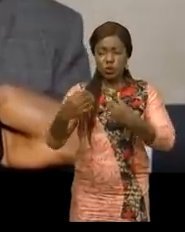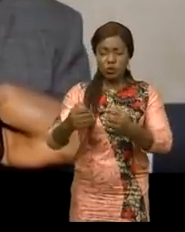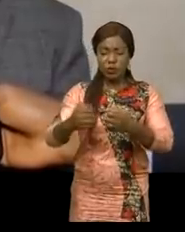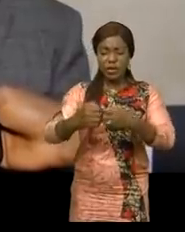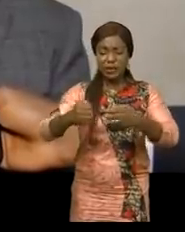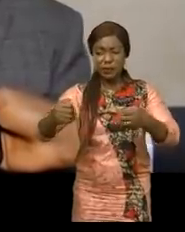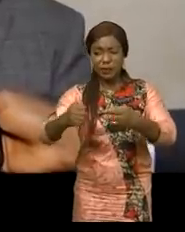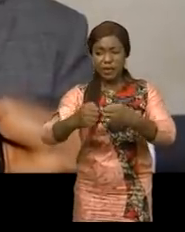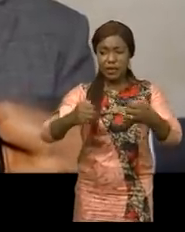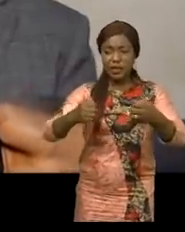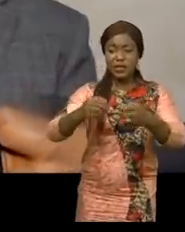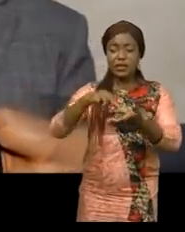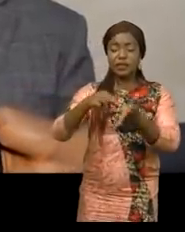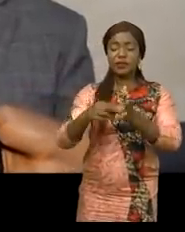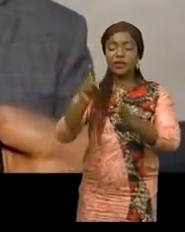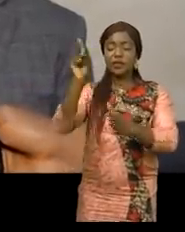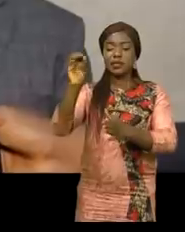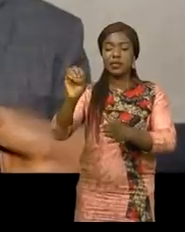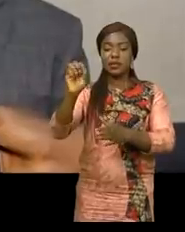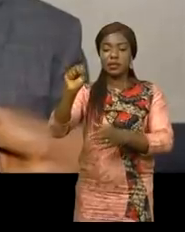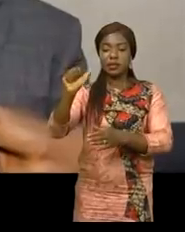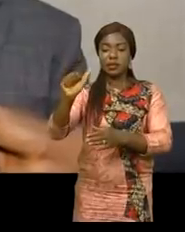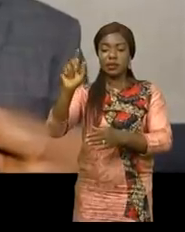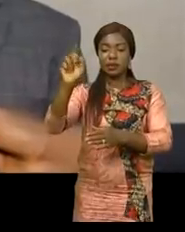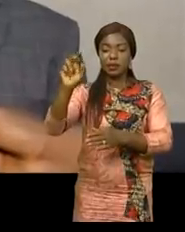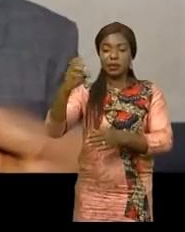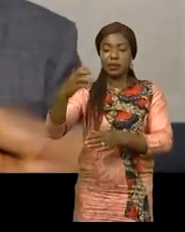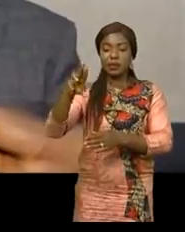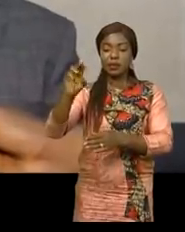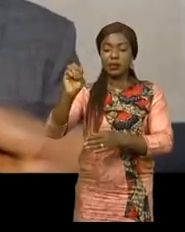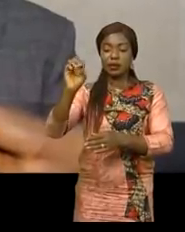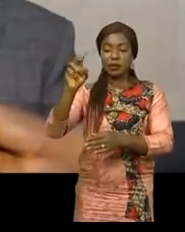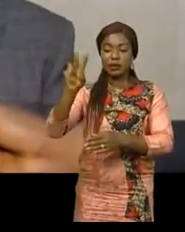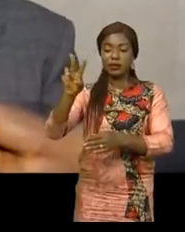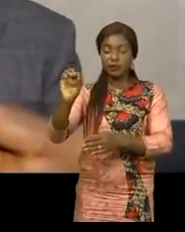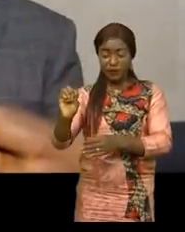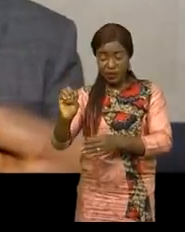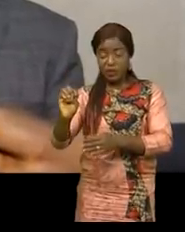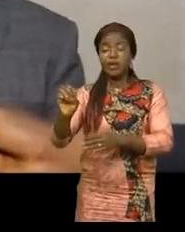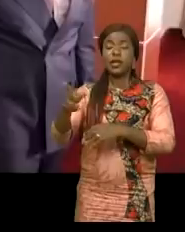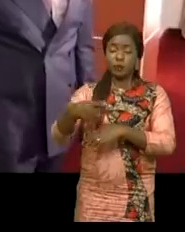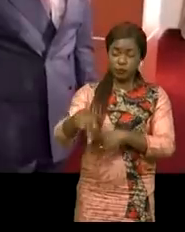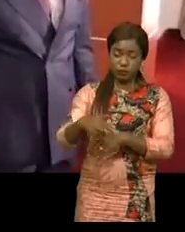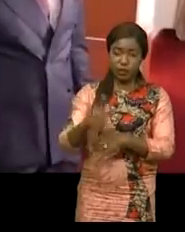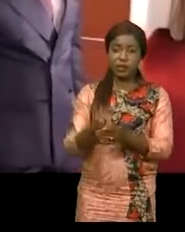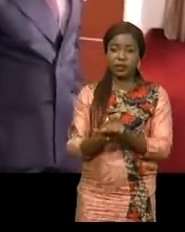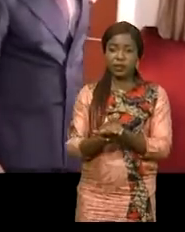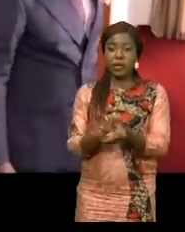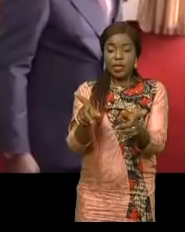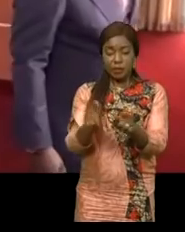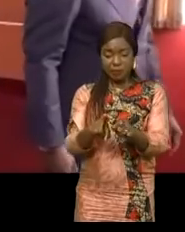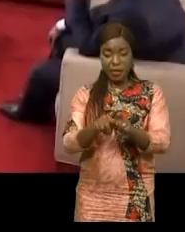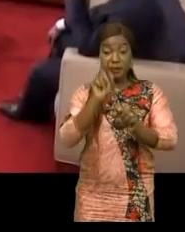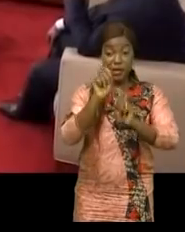qui m'a parlé mais mon nouveau doublement et qu'elle y va c'est penser qu'elle pourra trouver une solution pour désenclaver notre province cette même question